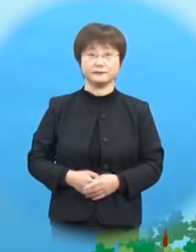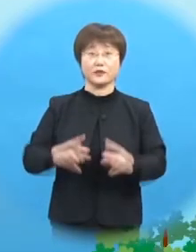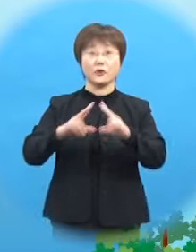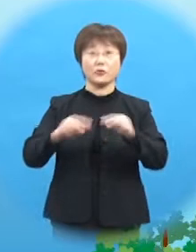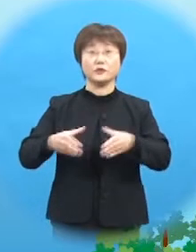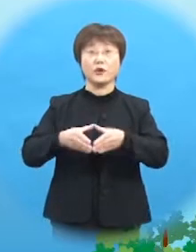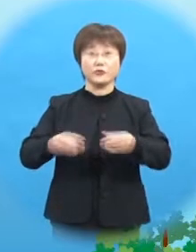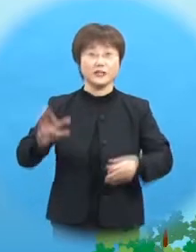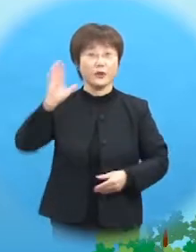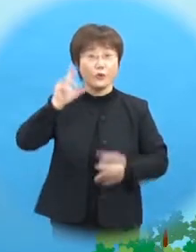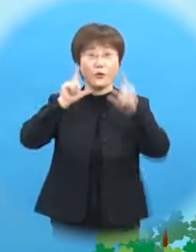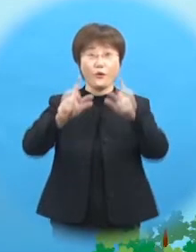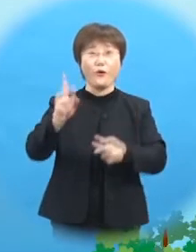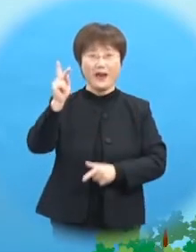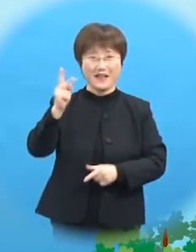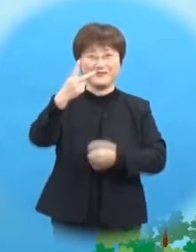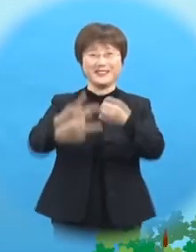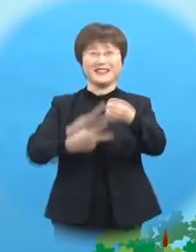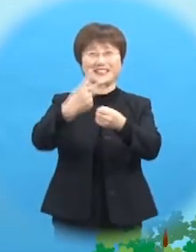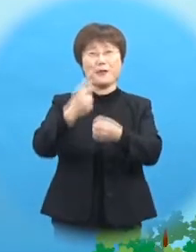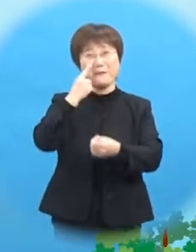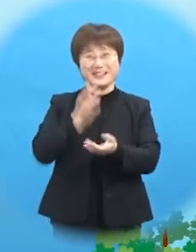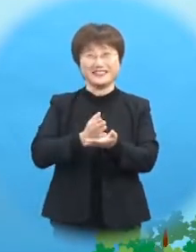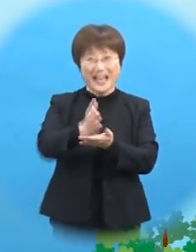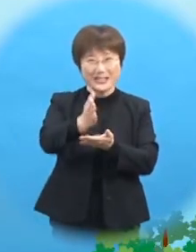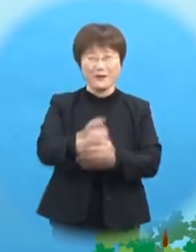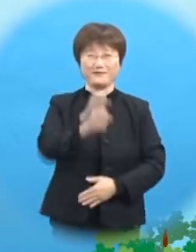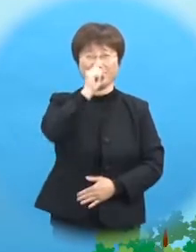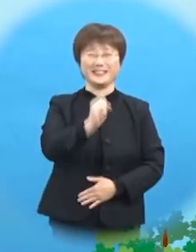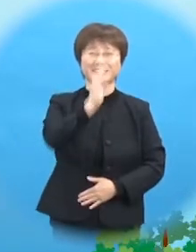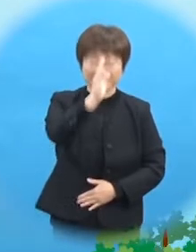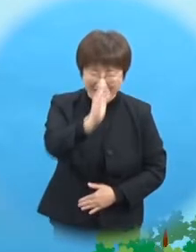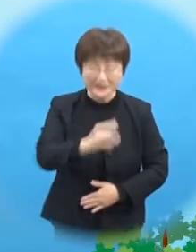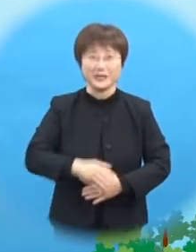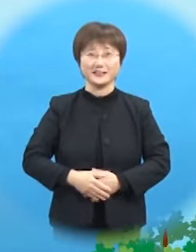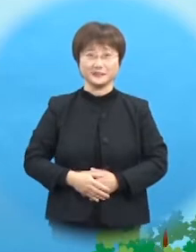富士の国広聴広報課2年目のスタートです。よろしくお願いします。